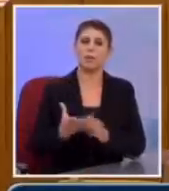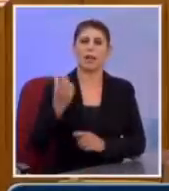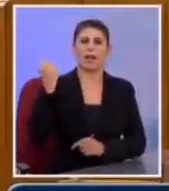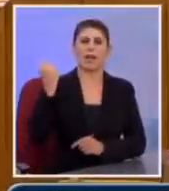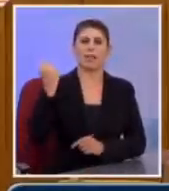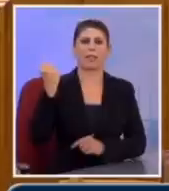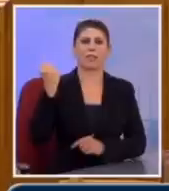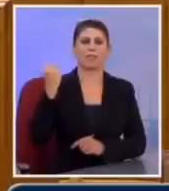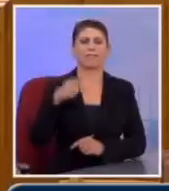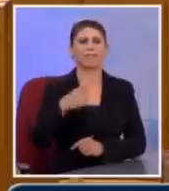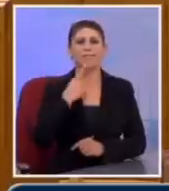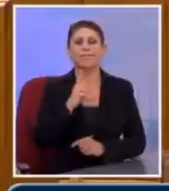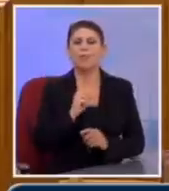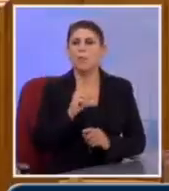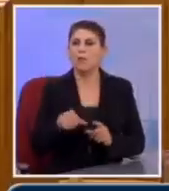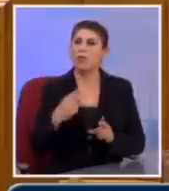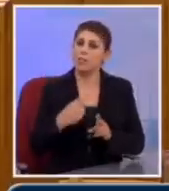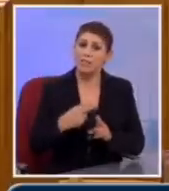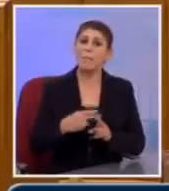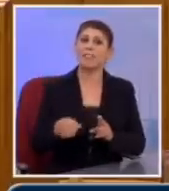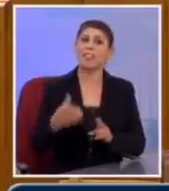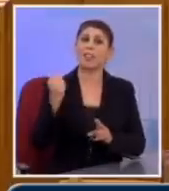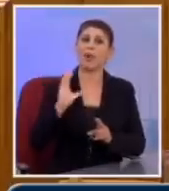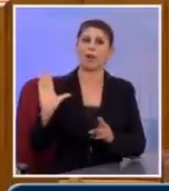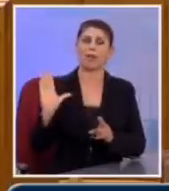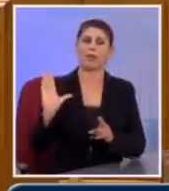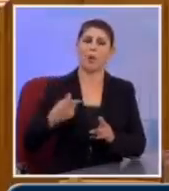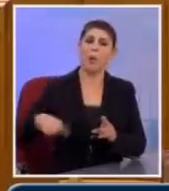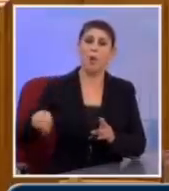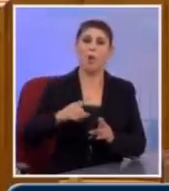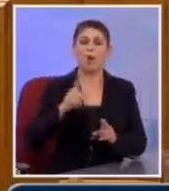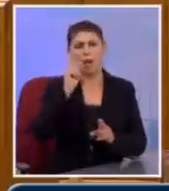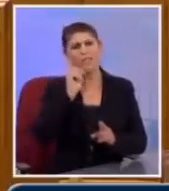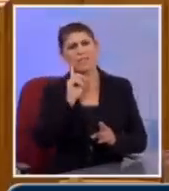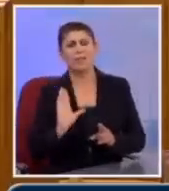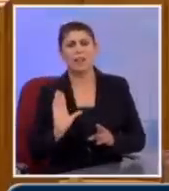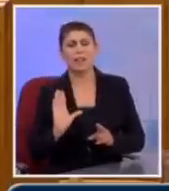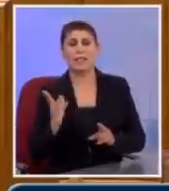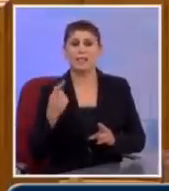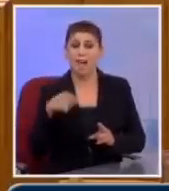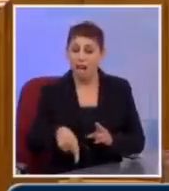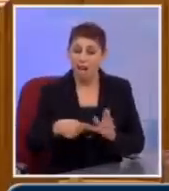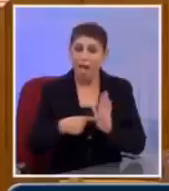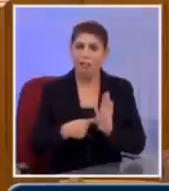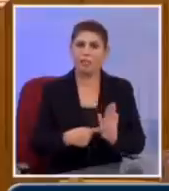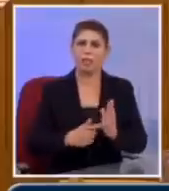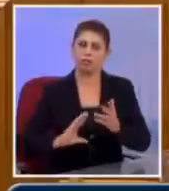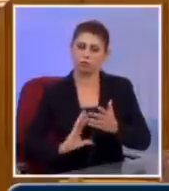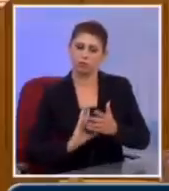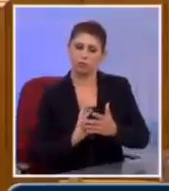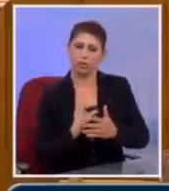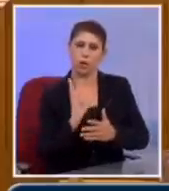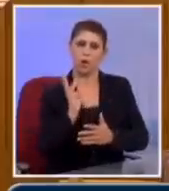κρατήσουμε σαν ένα σημαντικό γεγονός όλοι μας και όλες μας, γιατί αυτό δείχνει και την πρόοδό